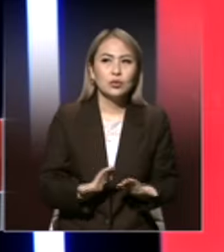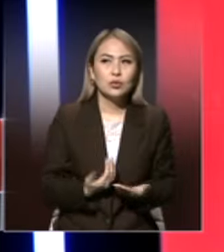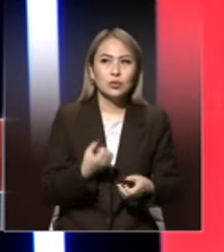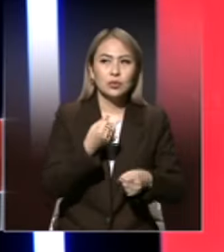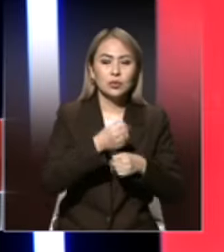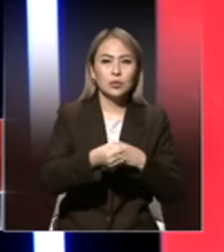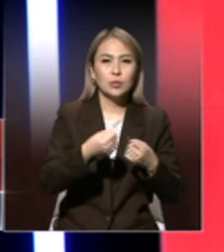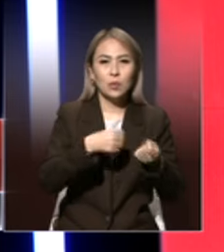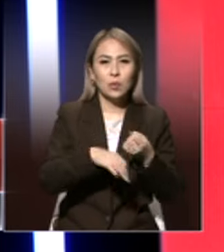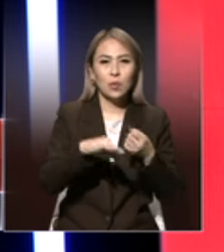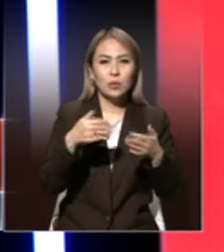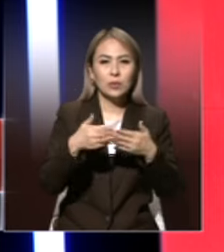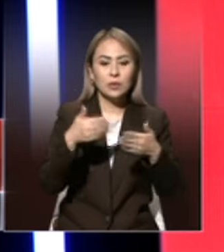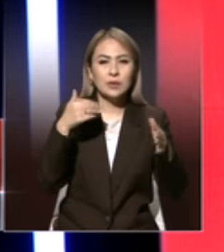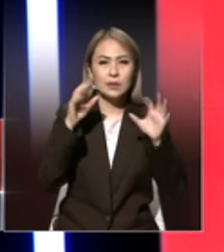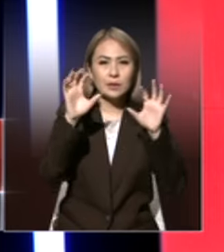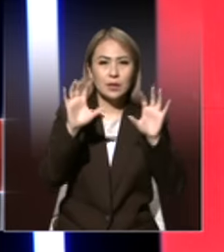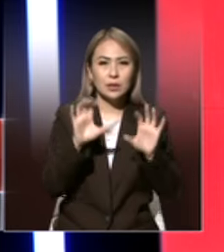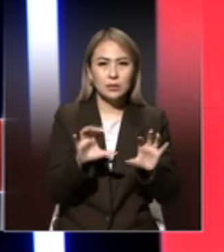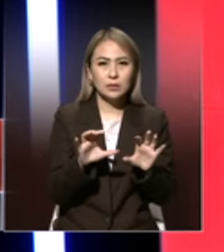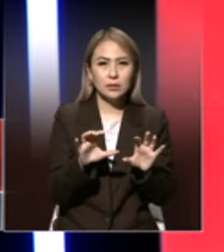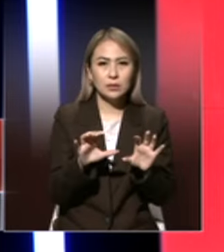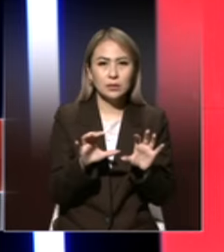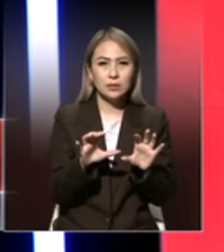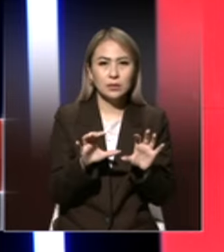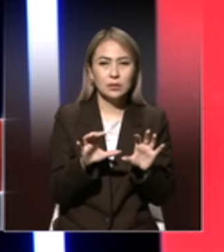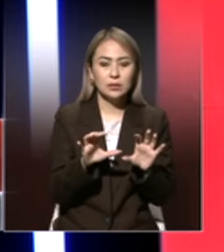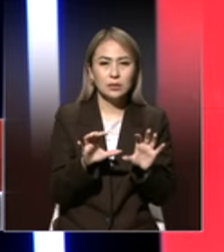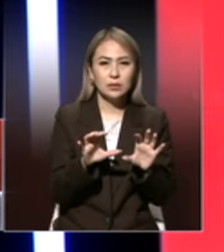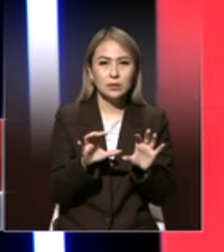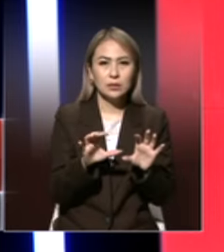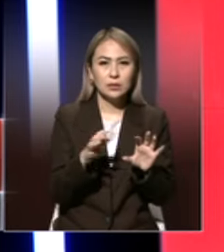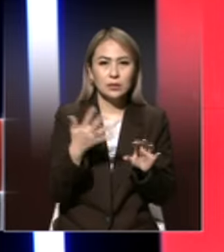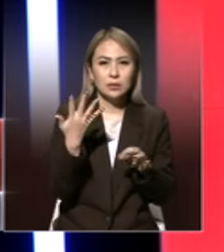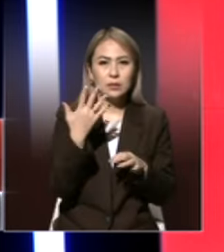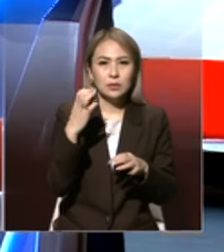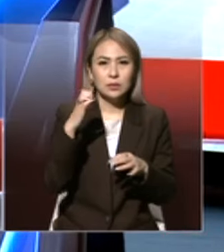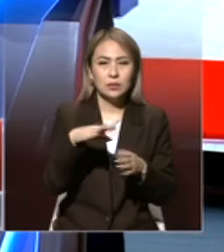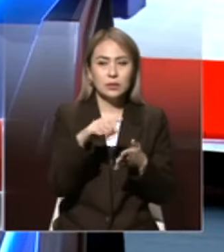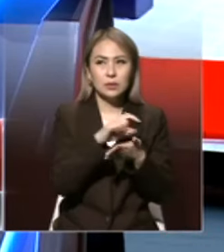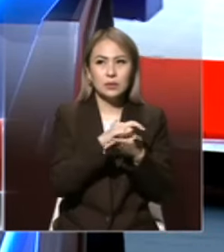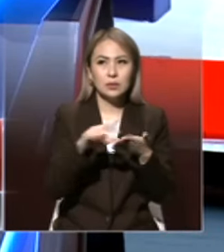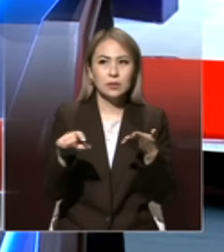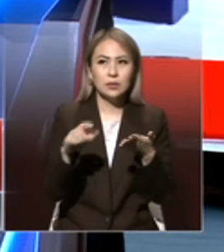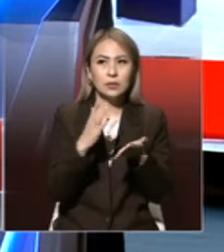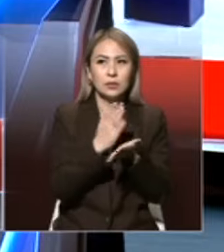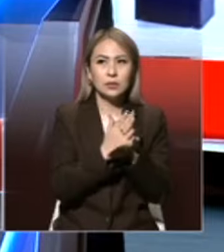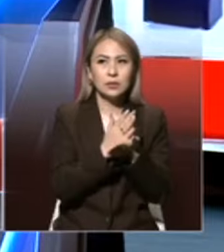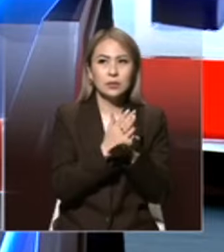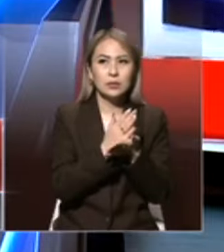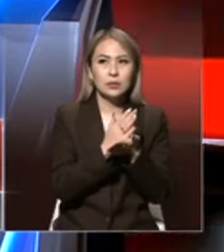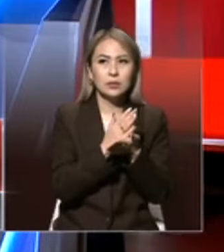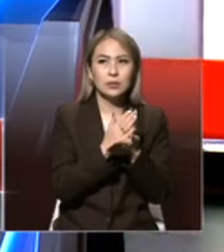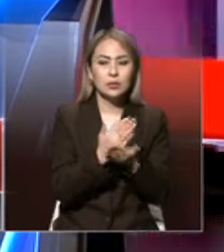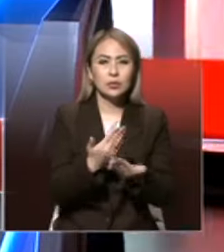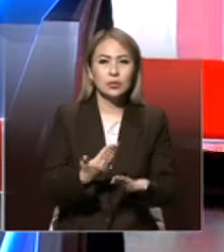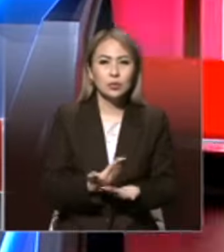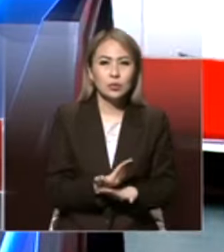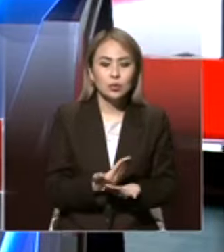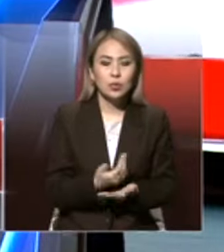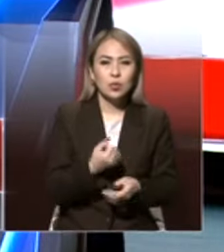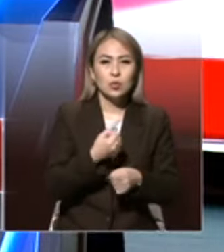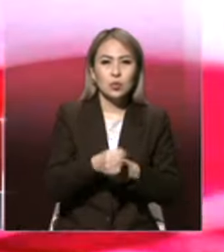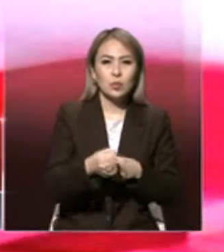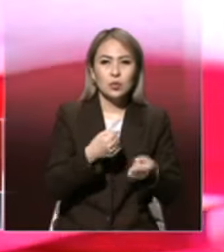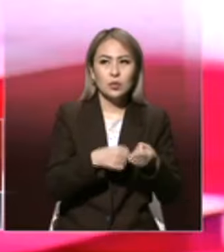зомбылық профилактикасы туралы заңның 5-ші бабының мынандай тармағы бар. Тұрмыстық зорлық